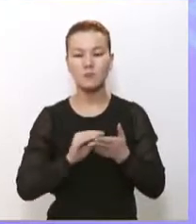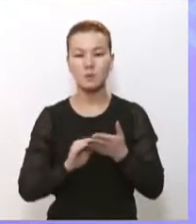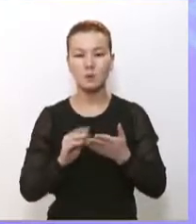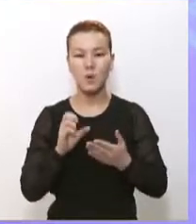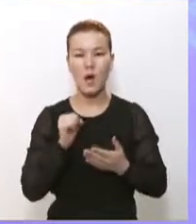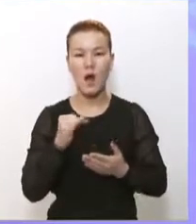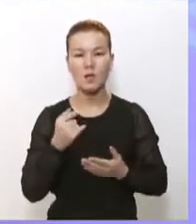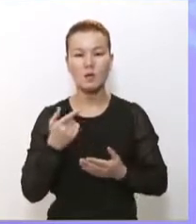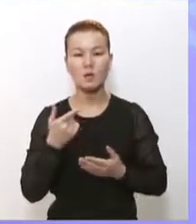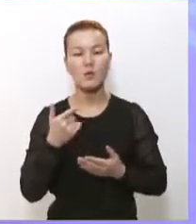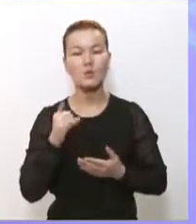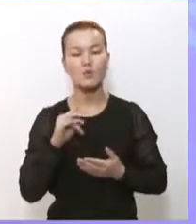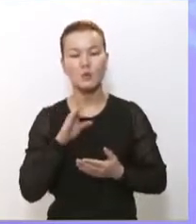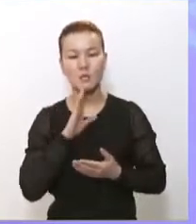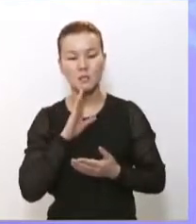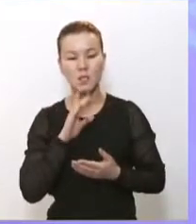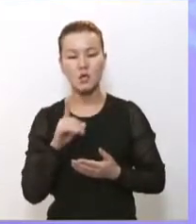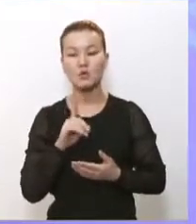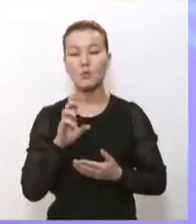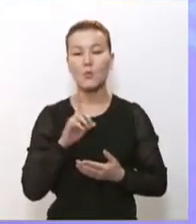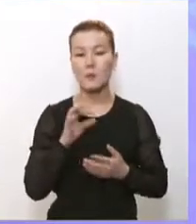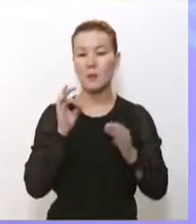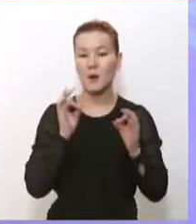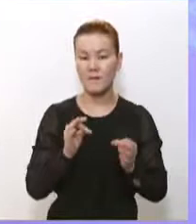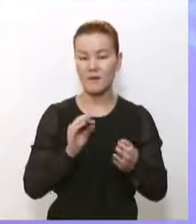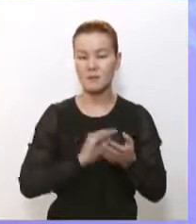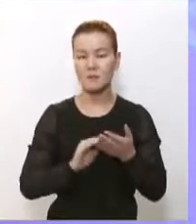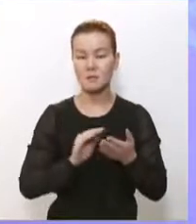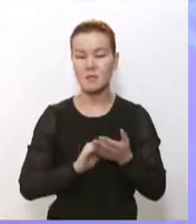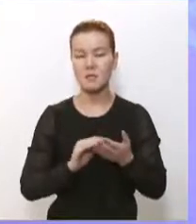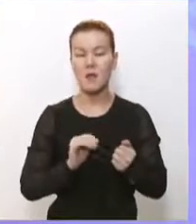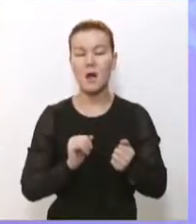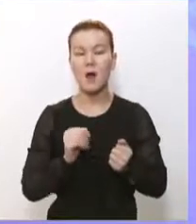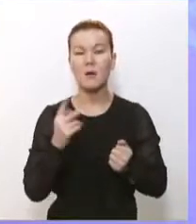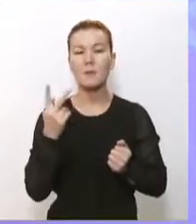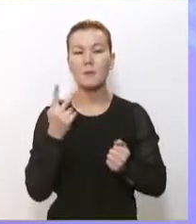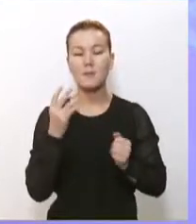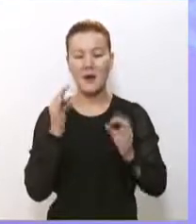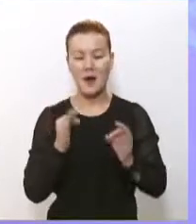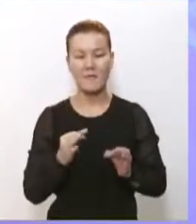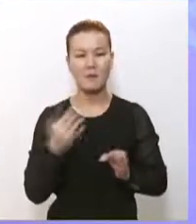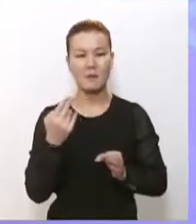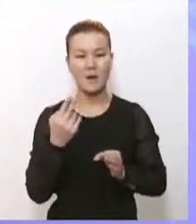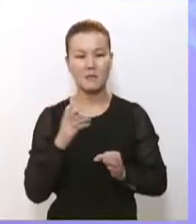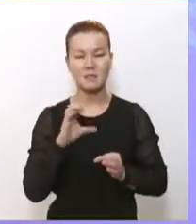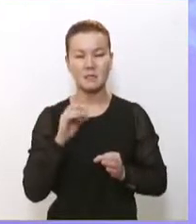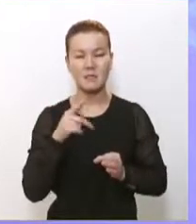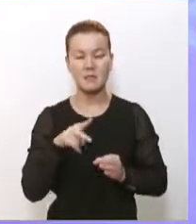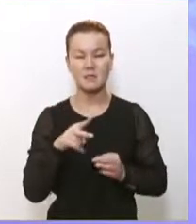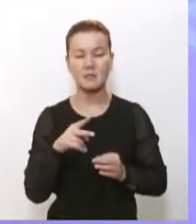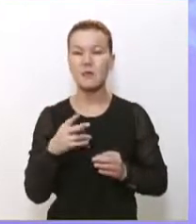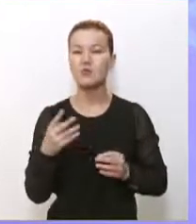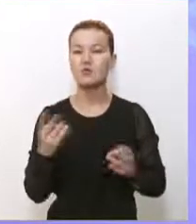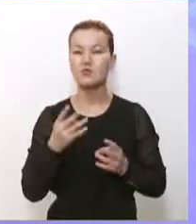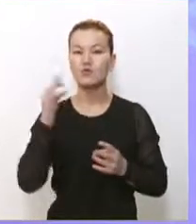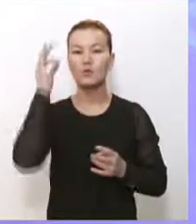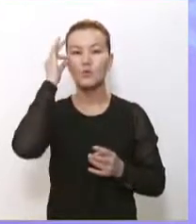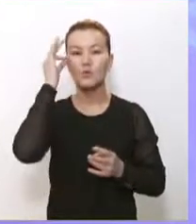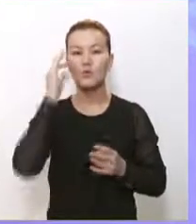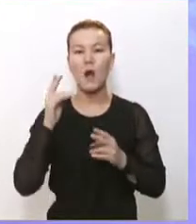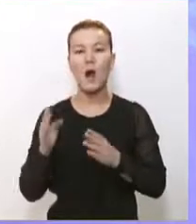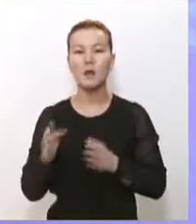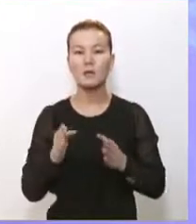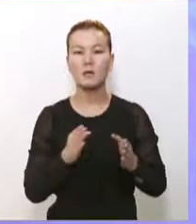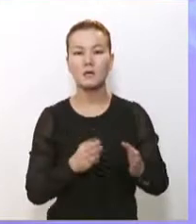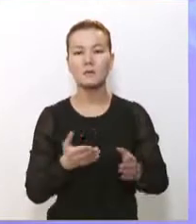Айгуль. Чтобы правильно писать слова с парными согласными, нам нужно вспомнить алгоритм